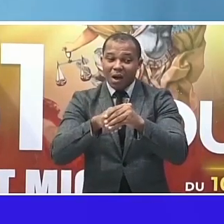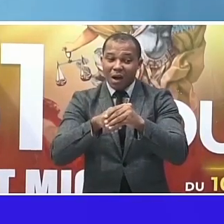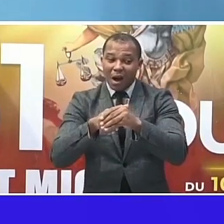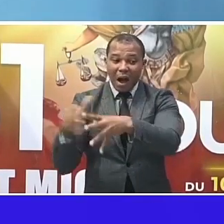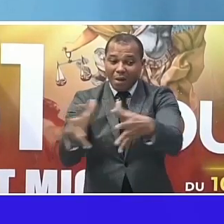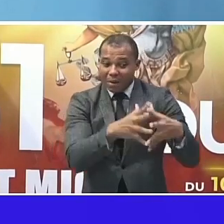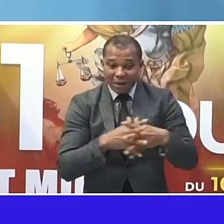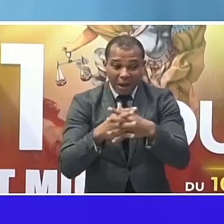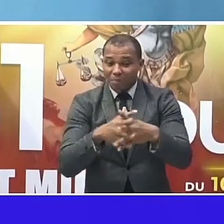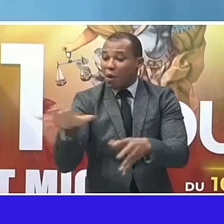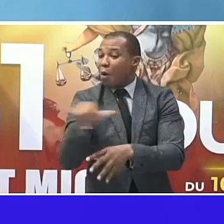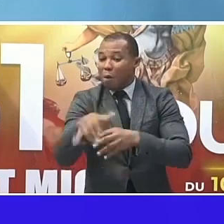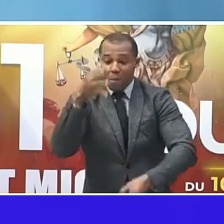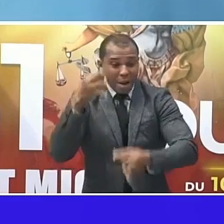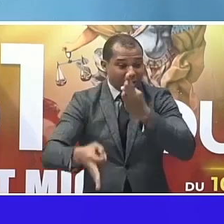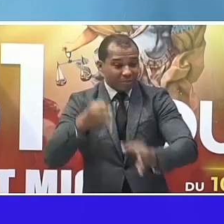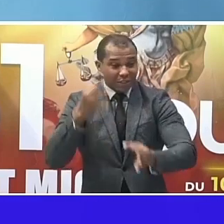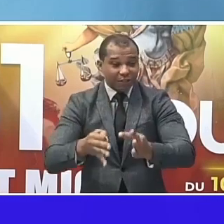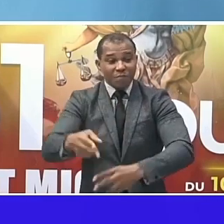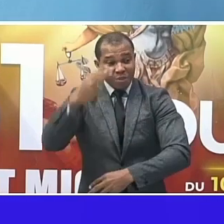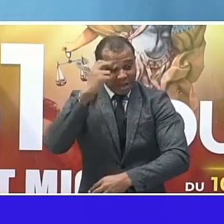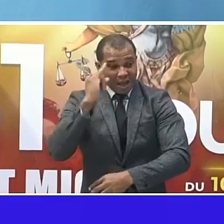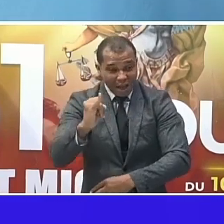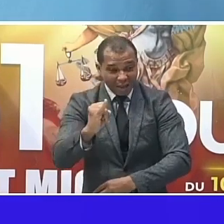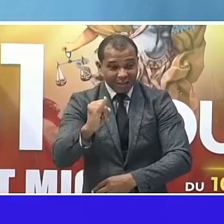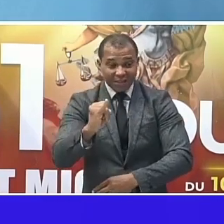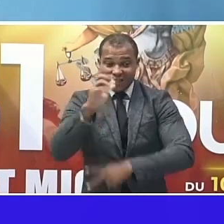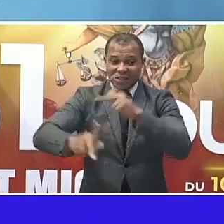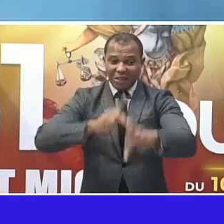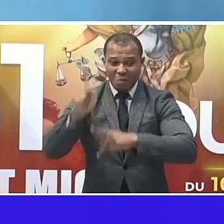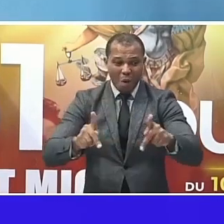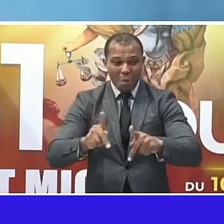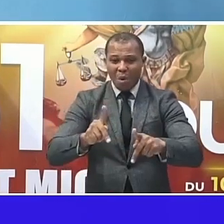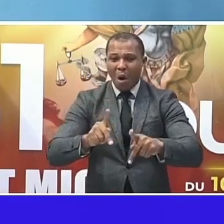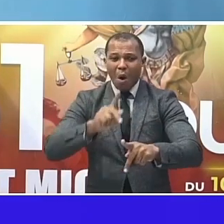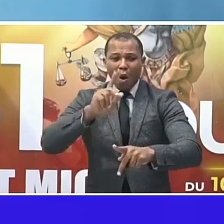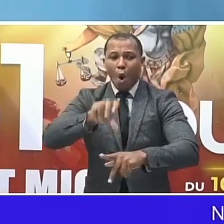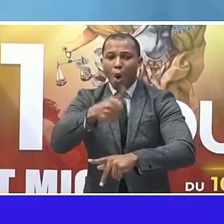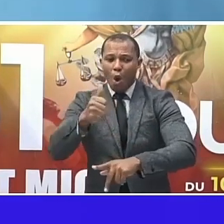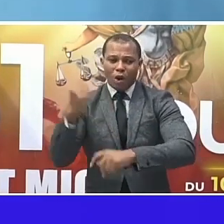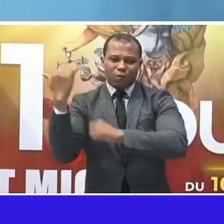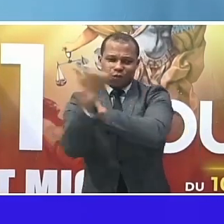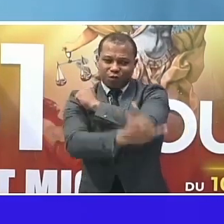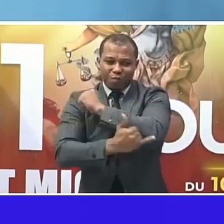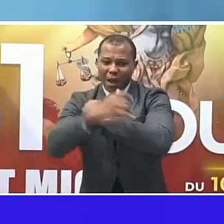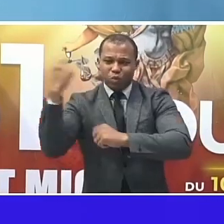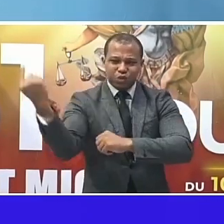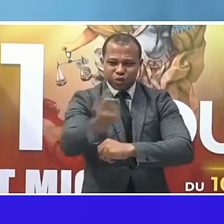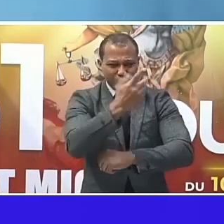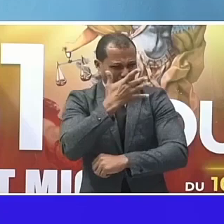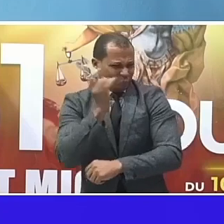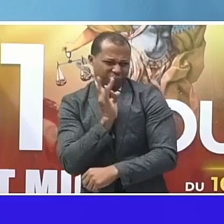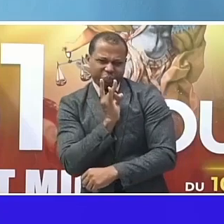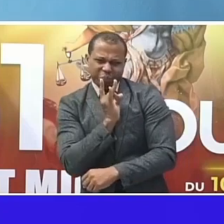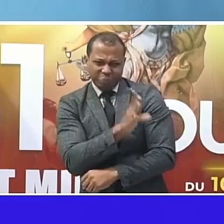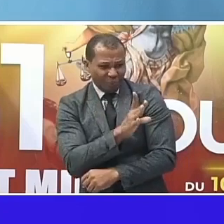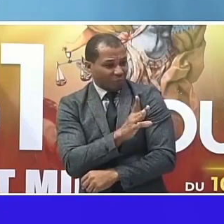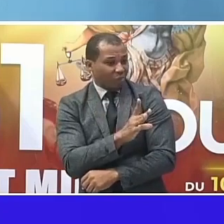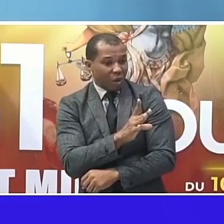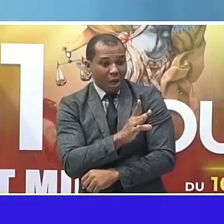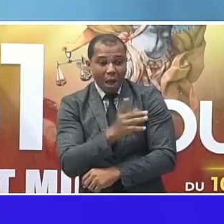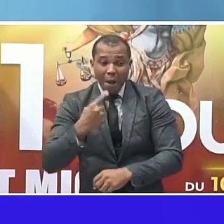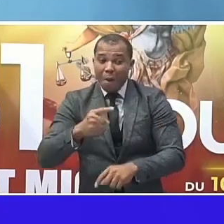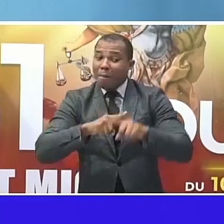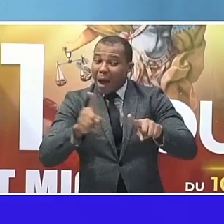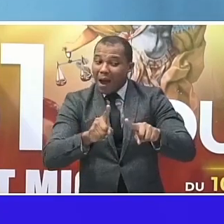humilié dans zone là, ça pas empêcher que nous-mêmes comme église nous continuons